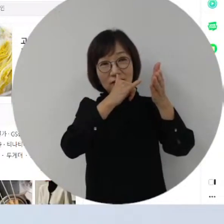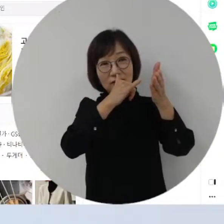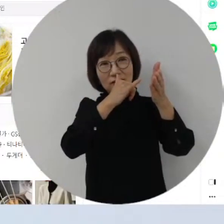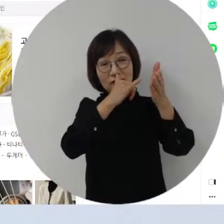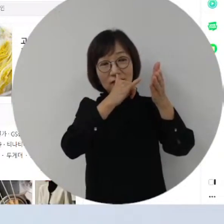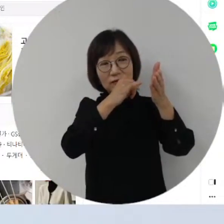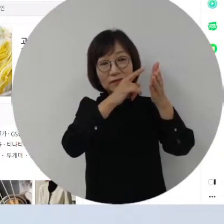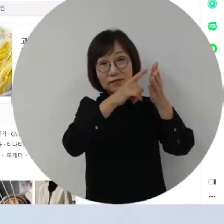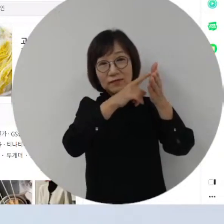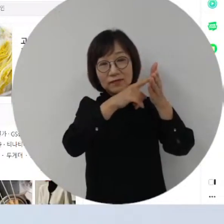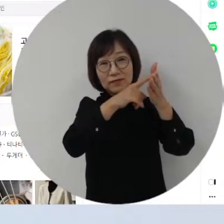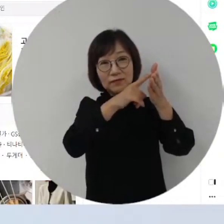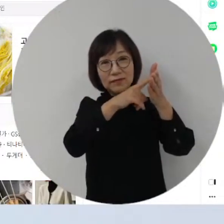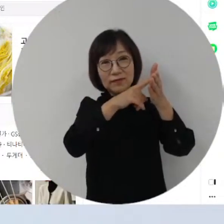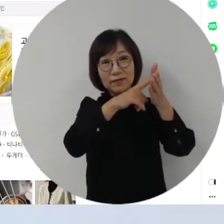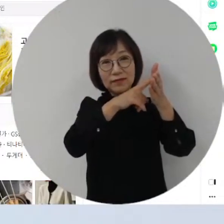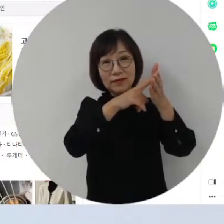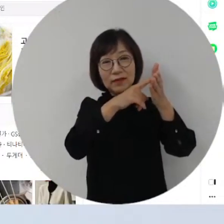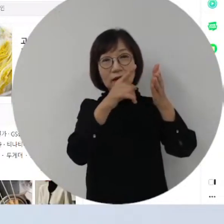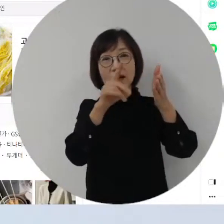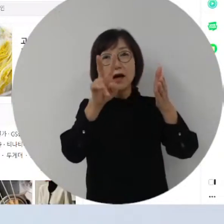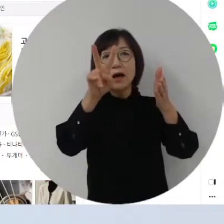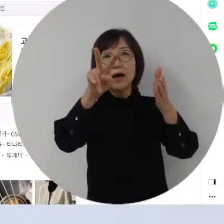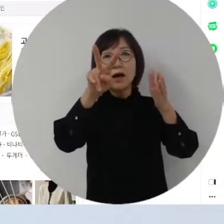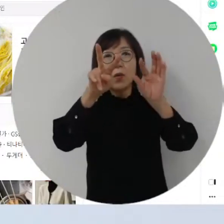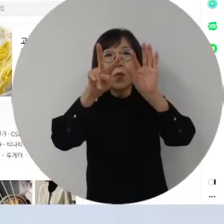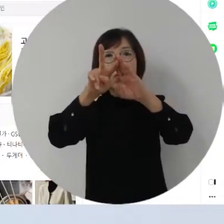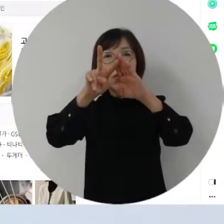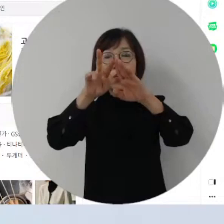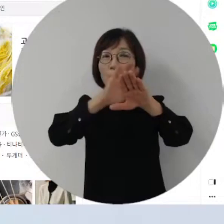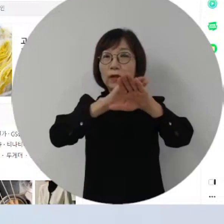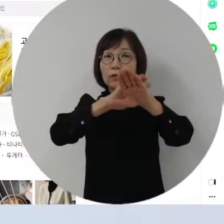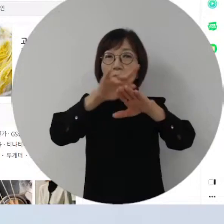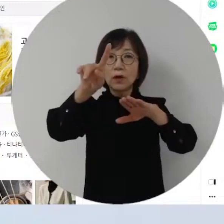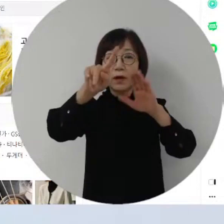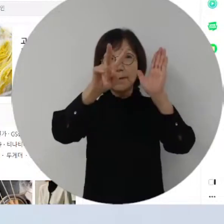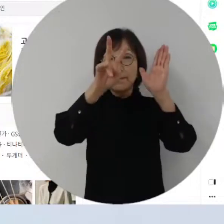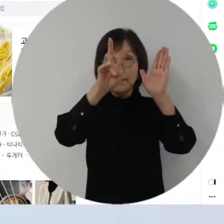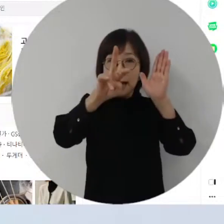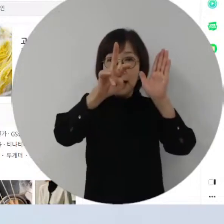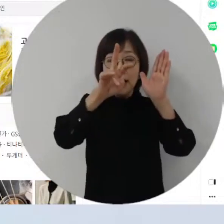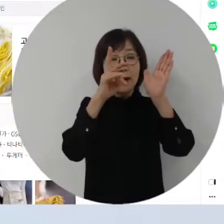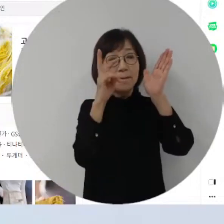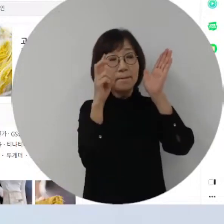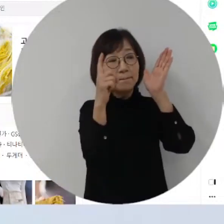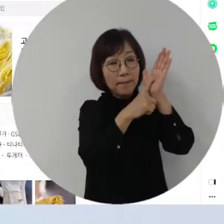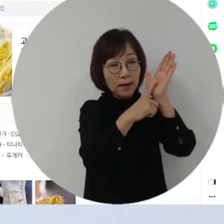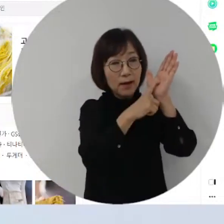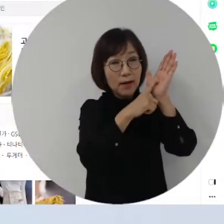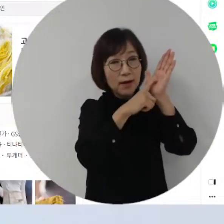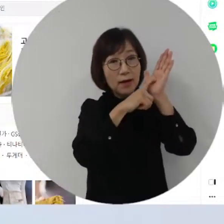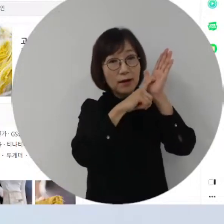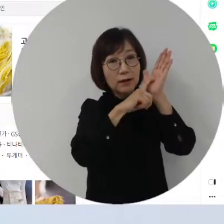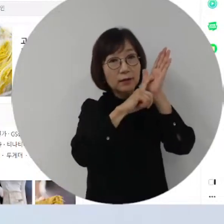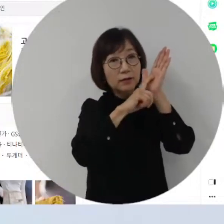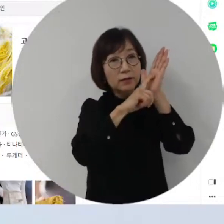이 아이콘을 마우스 왼쪽 버튼으로 클릭한 채로 북마크바 있는 곳으로 드래그 하는 거예요.